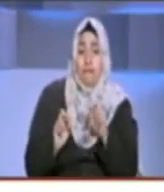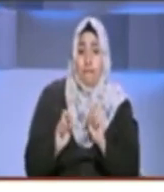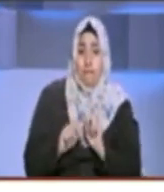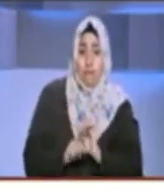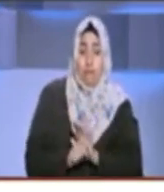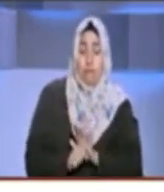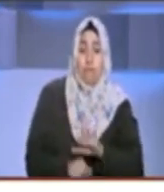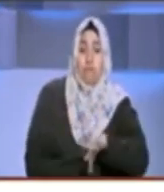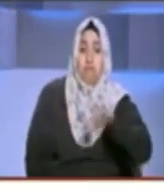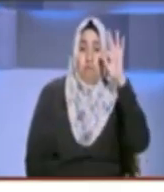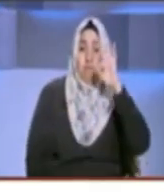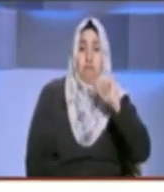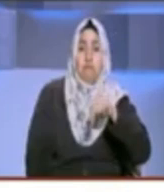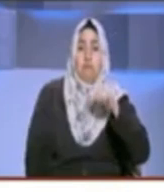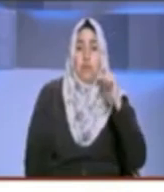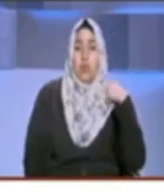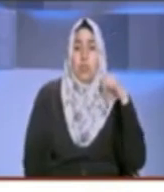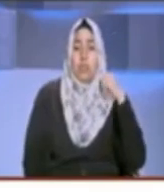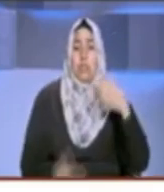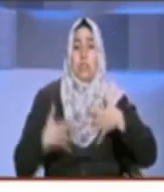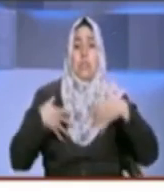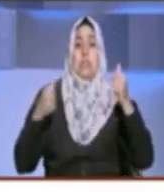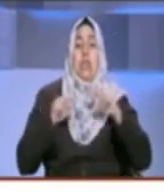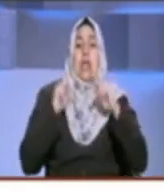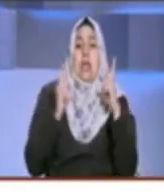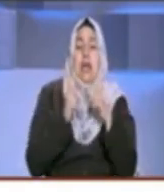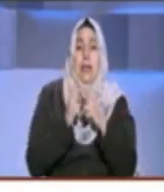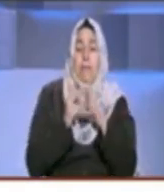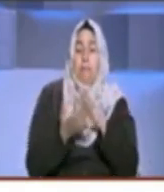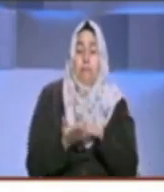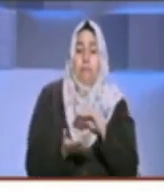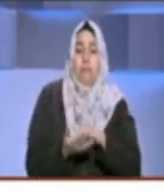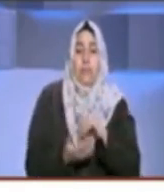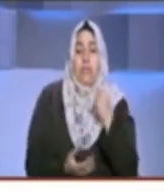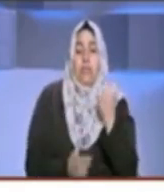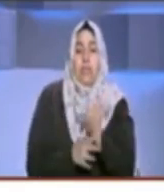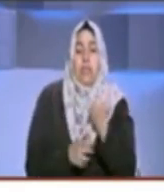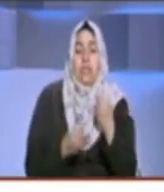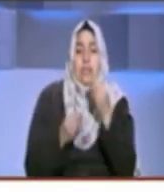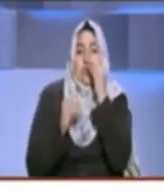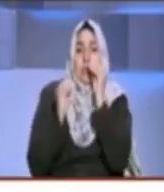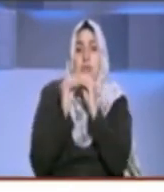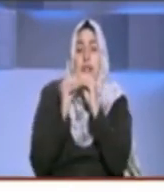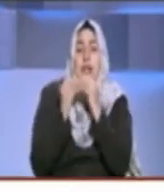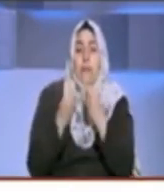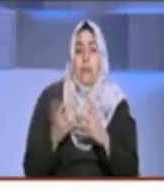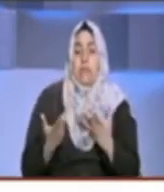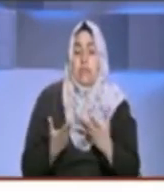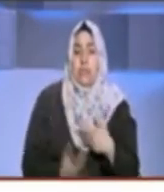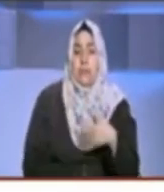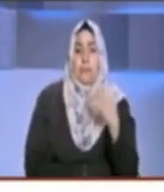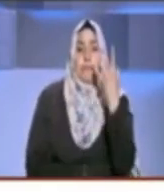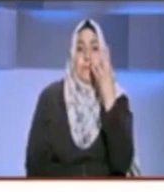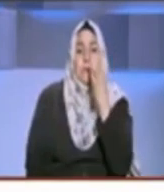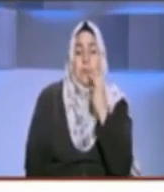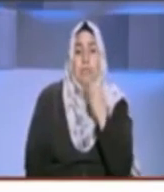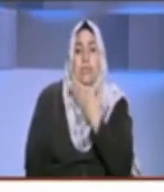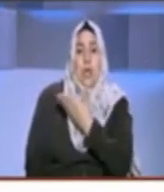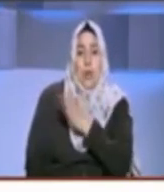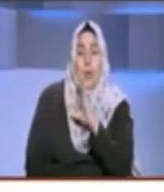من قبل منظمة الصحة العالمية، ما هو المقصود به وما هي متطلبات مرحلة التعايش؟ مساء الخير وكل